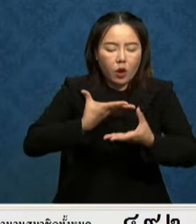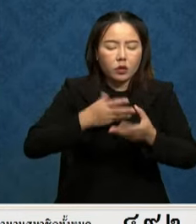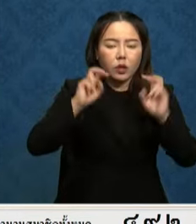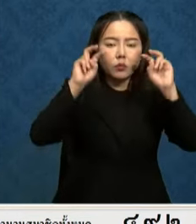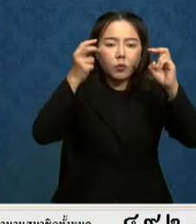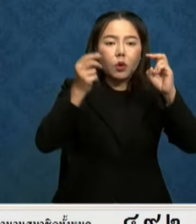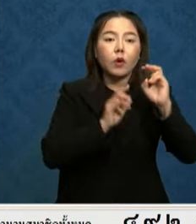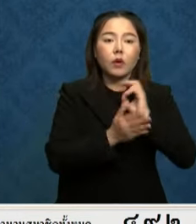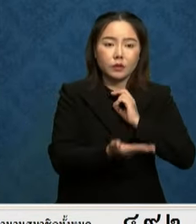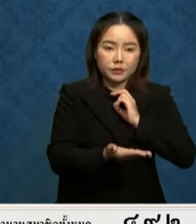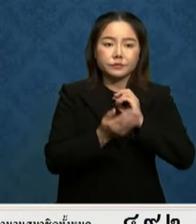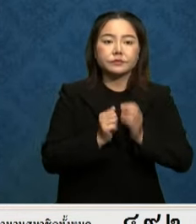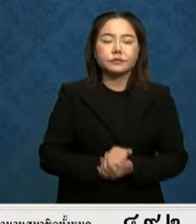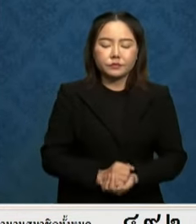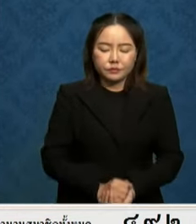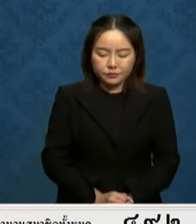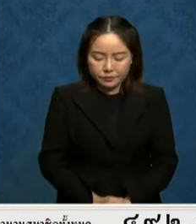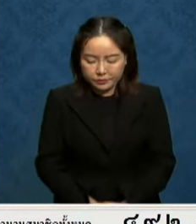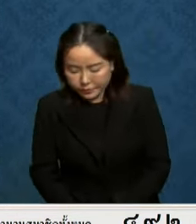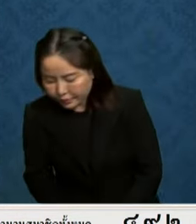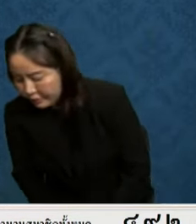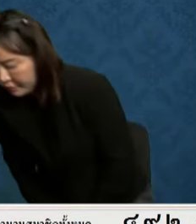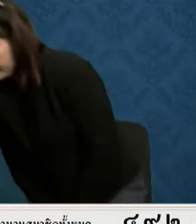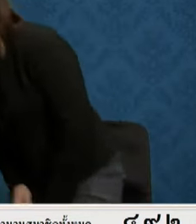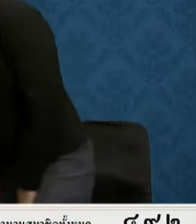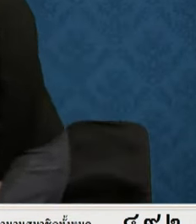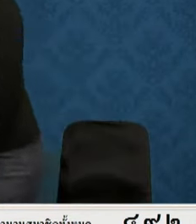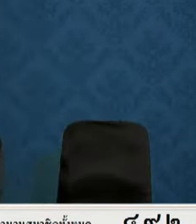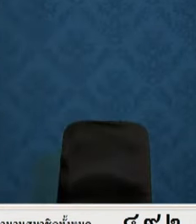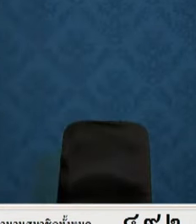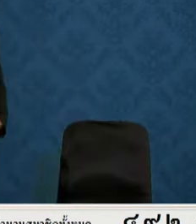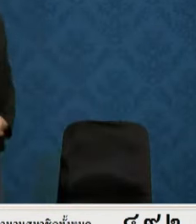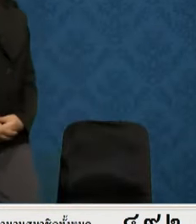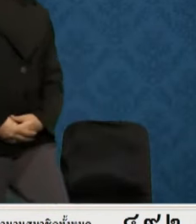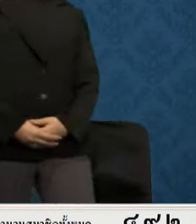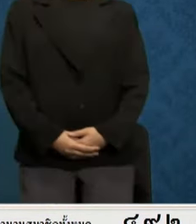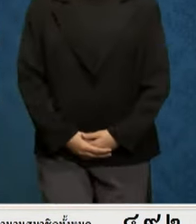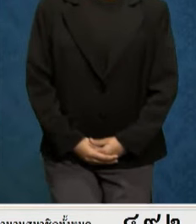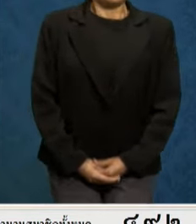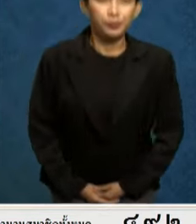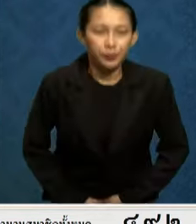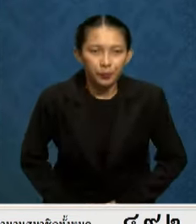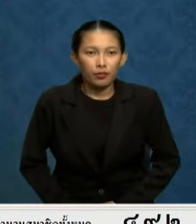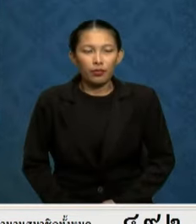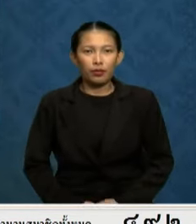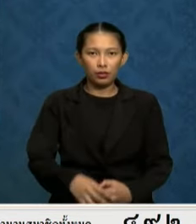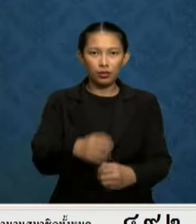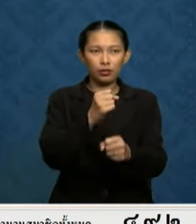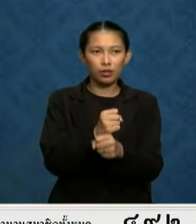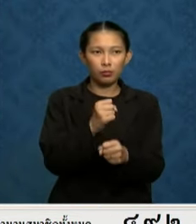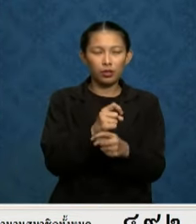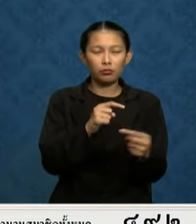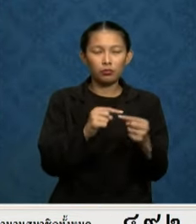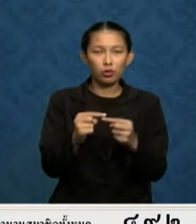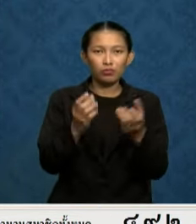ึรักษณะแบบนี้ ไม่ใช่ไม่เคยทำเราเคยทำตอนศึกษา เรื่องการแก้ไขปรรัทานูปี 60